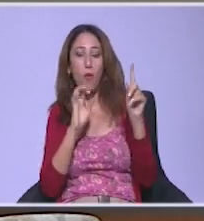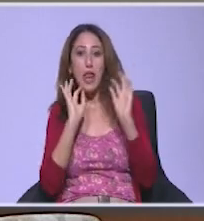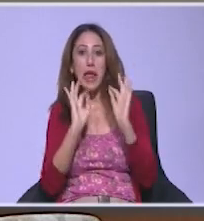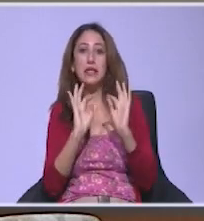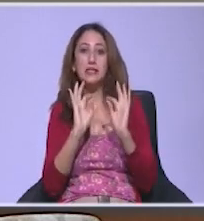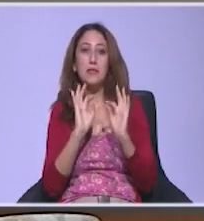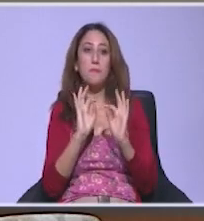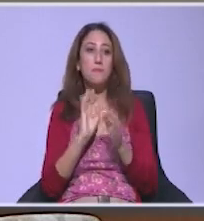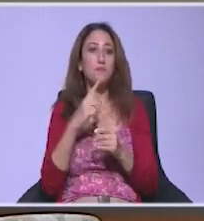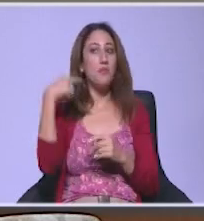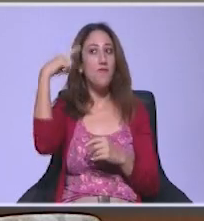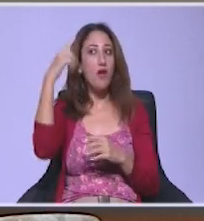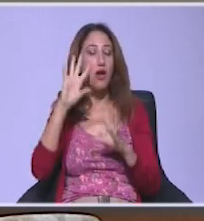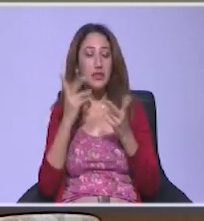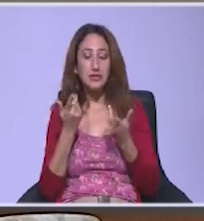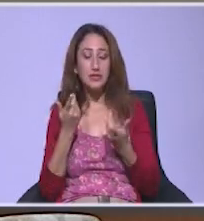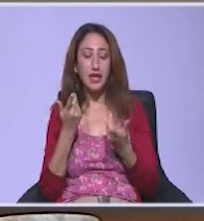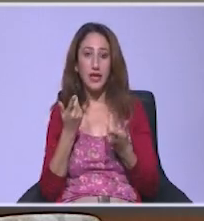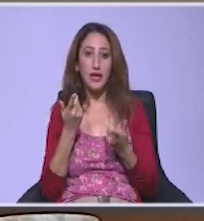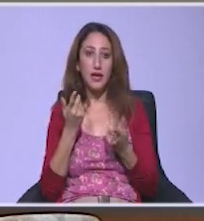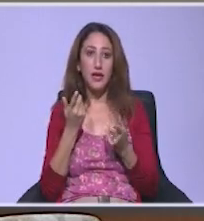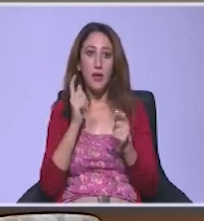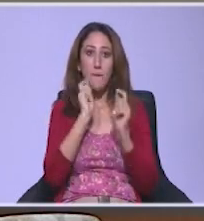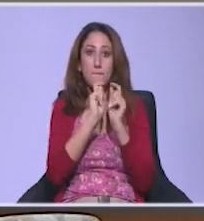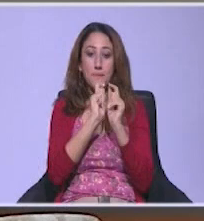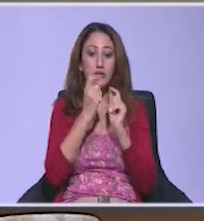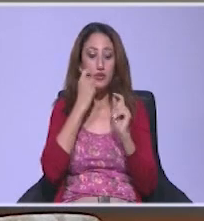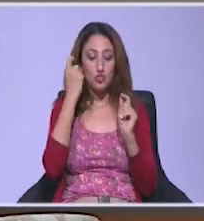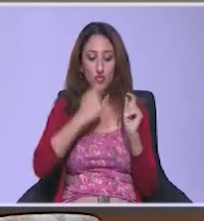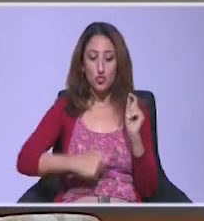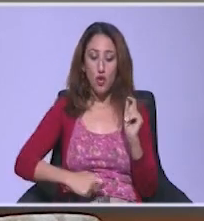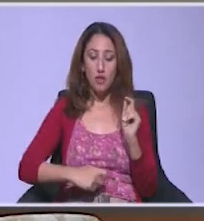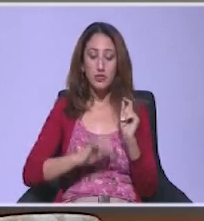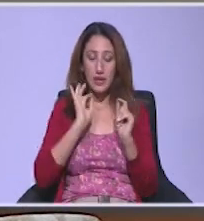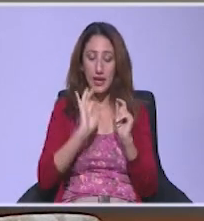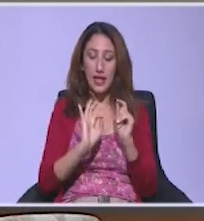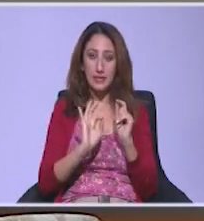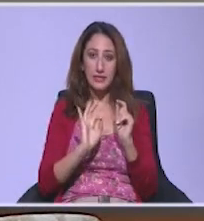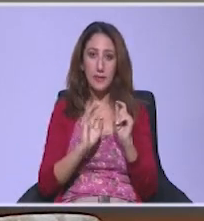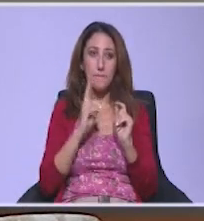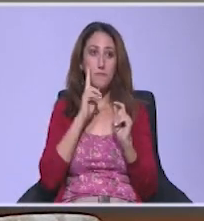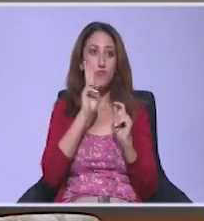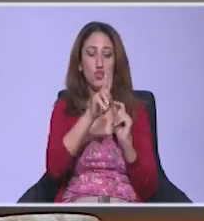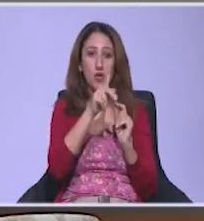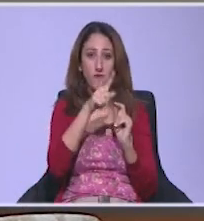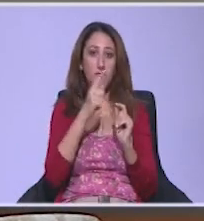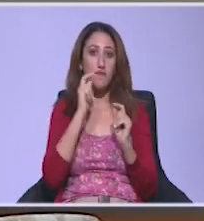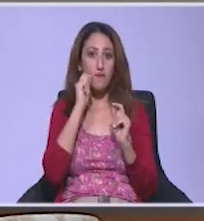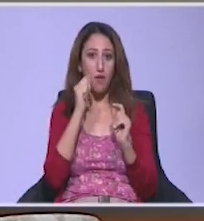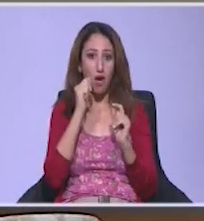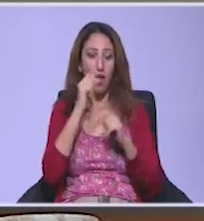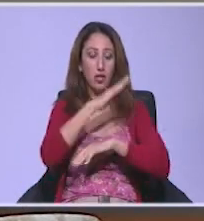إزاي بيفكر وبيصنع من شخصيته نموذج إنساني يستحق التقدير